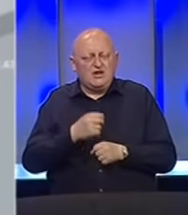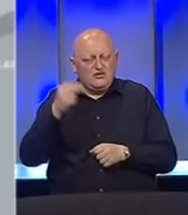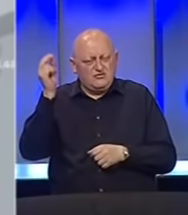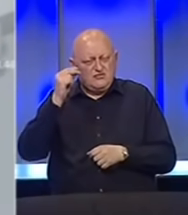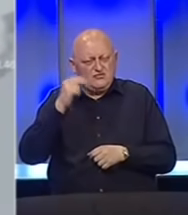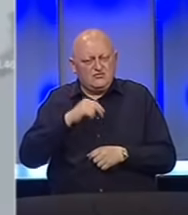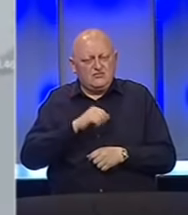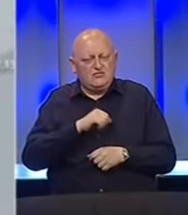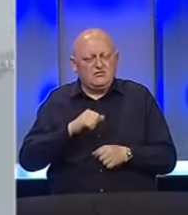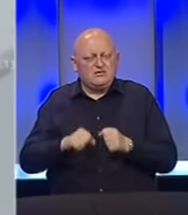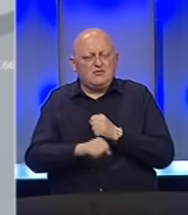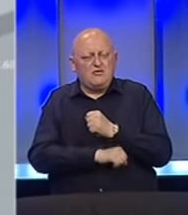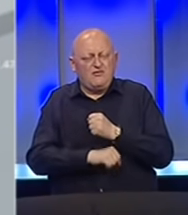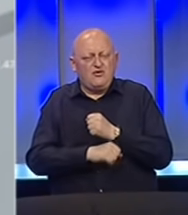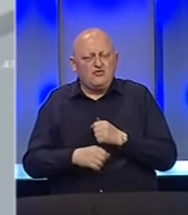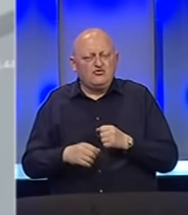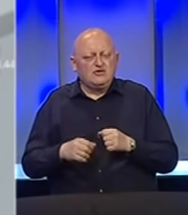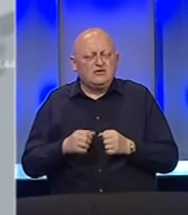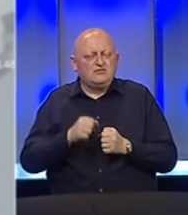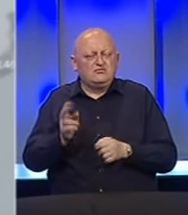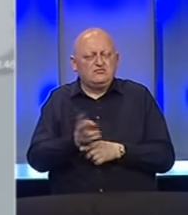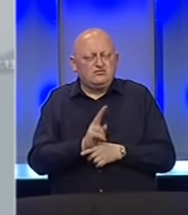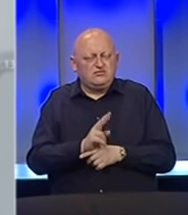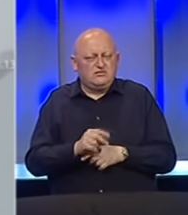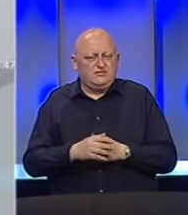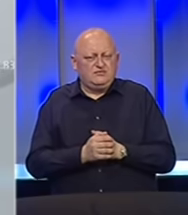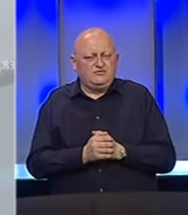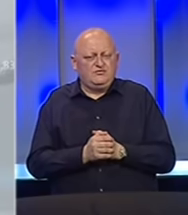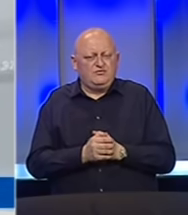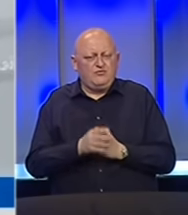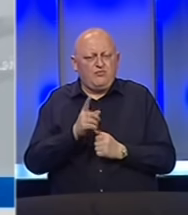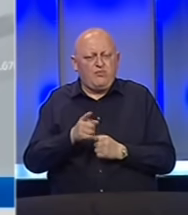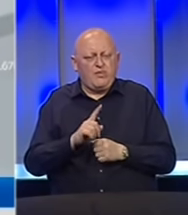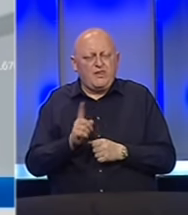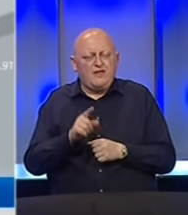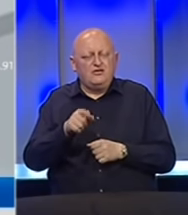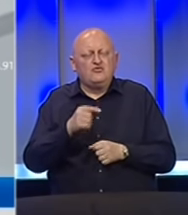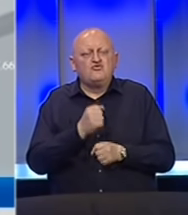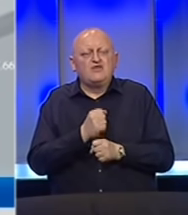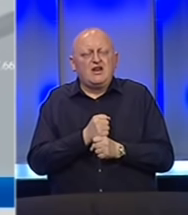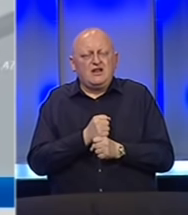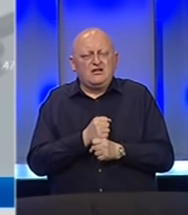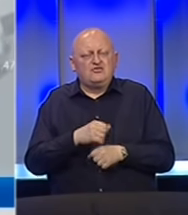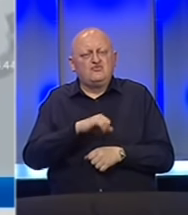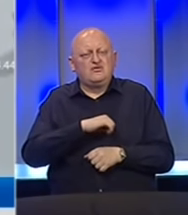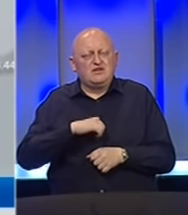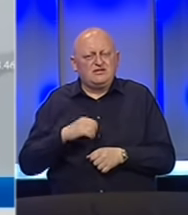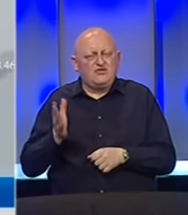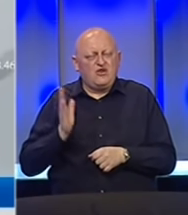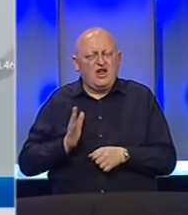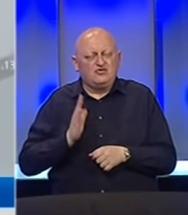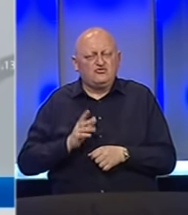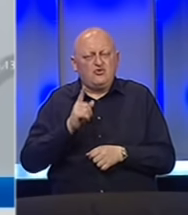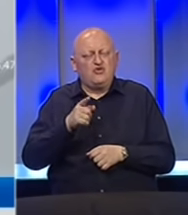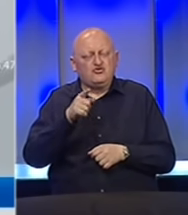iskustva, ali su im fakultetske diplome falsifikovane ili sporne. I oni nisu tu da bi radili u interesu građana,